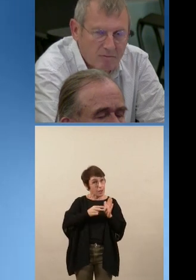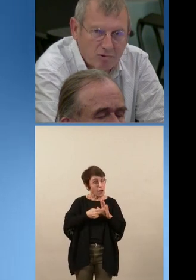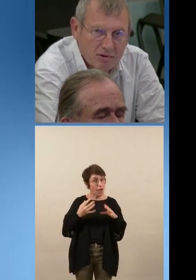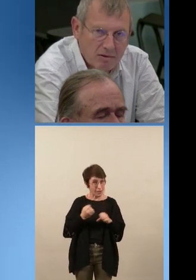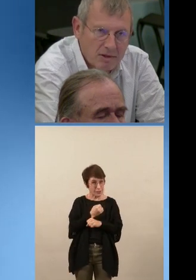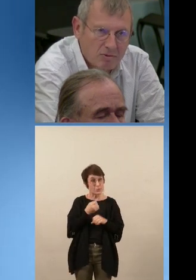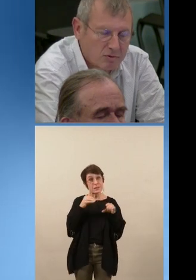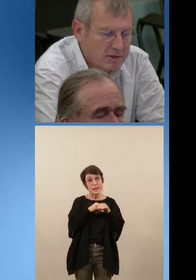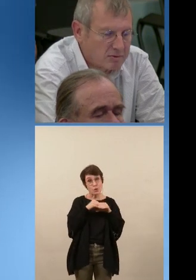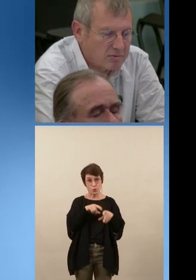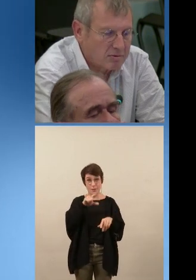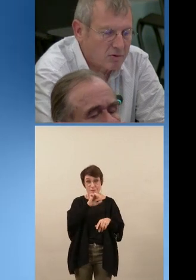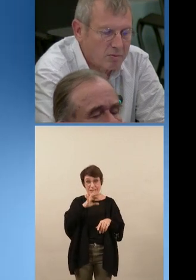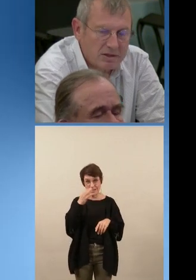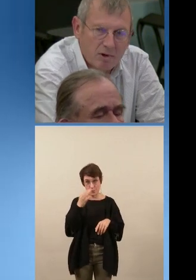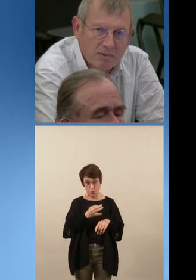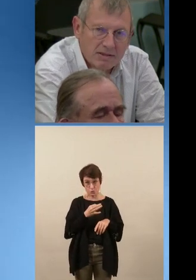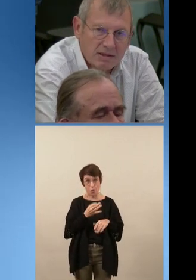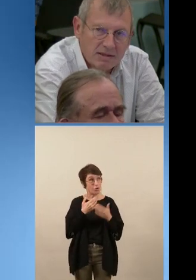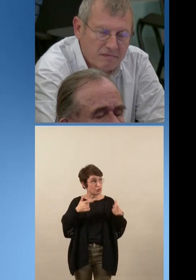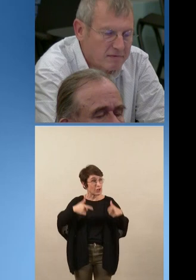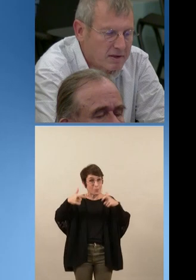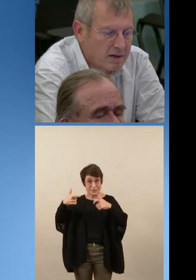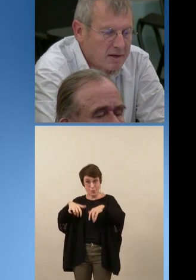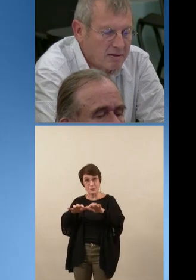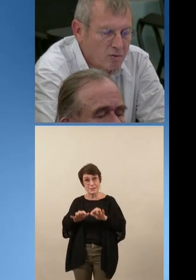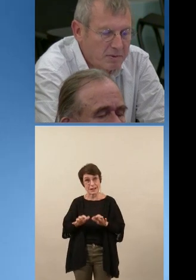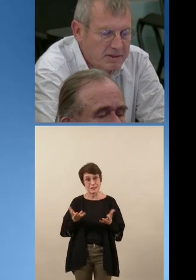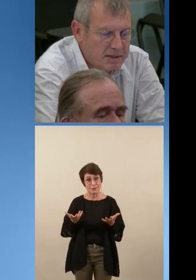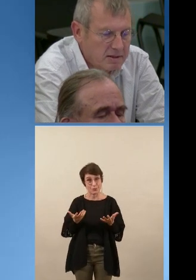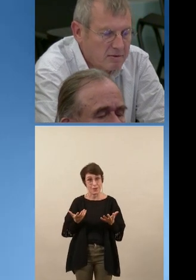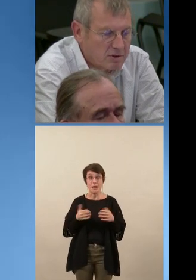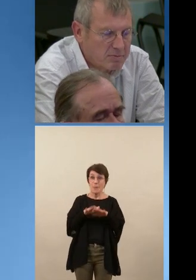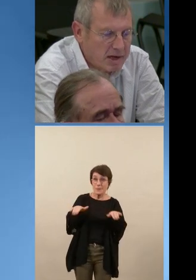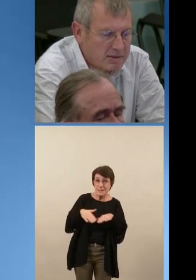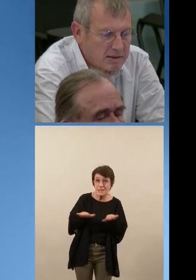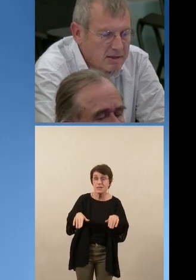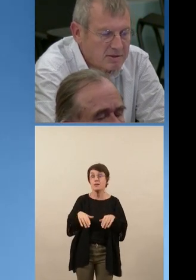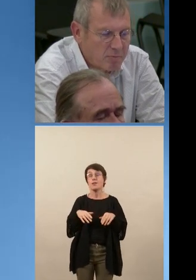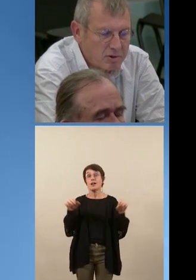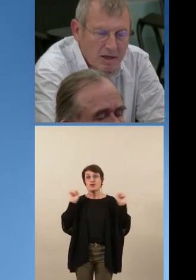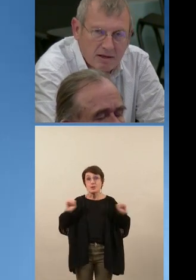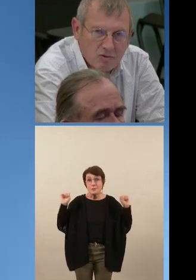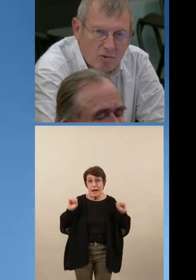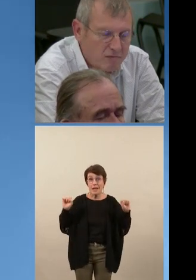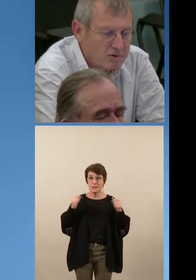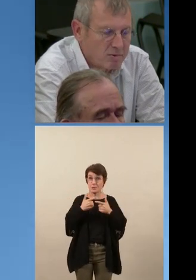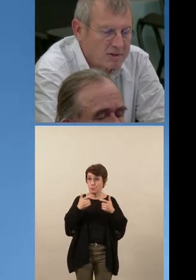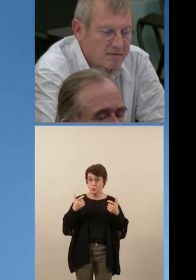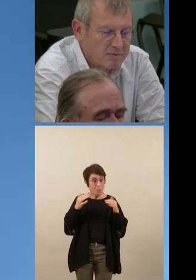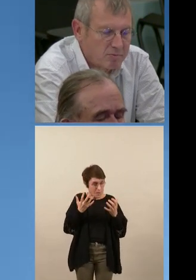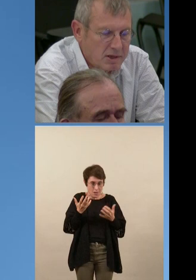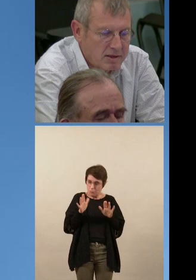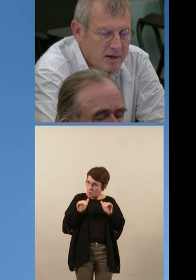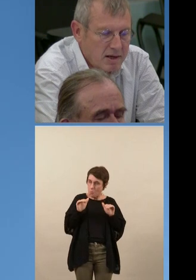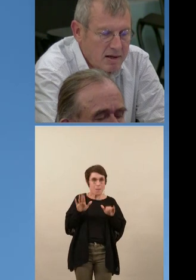25 % des consommations dans nos bâtiments administratifs dans nos piscines nos gymnases sans porter atteinte au bon fonctionnement des